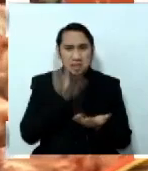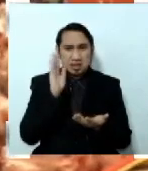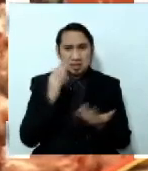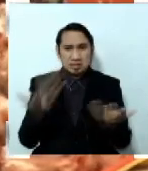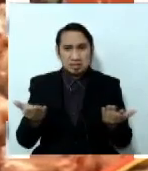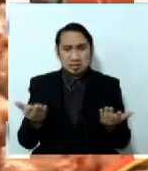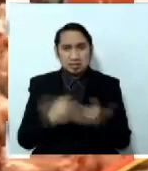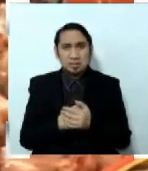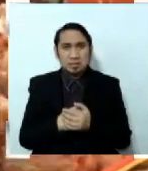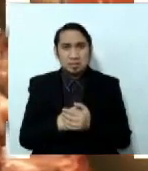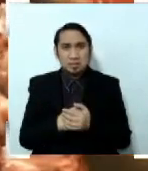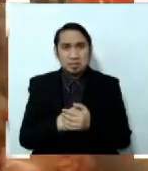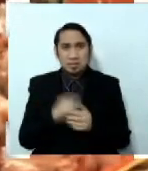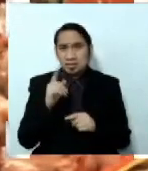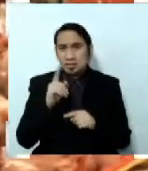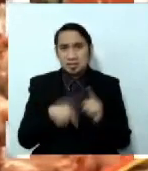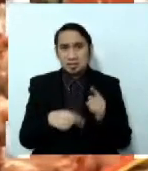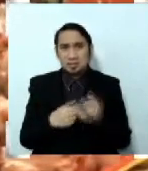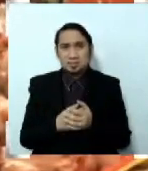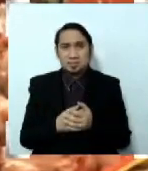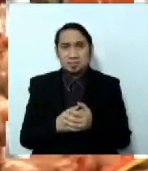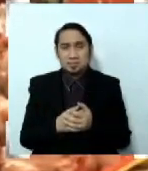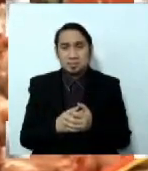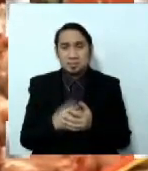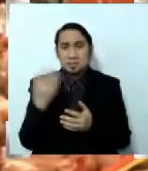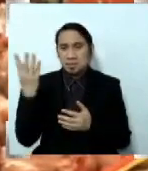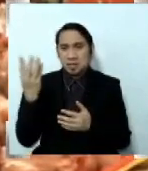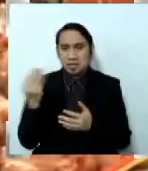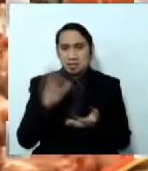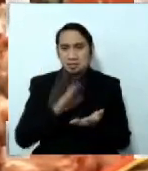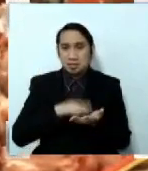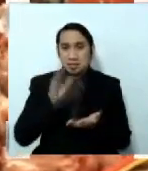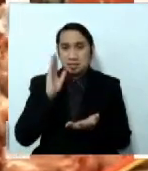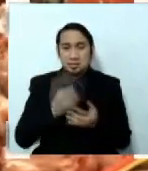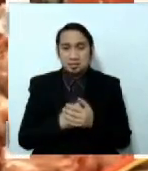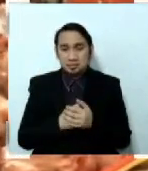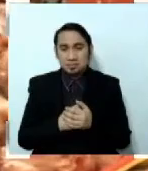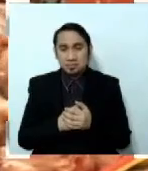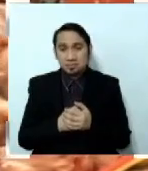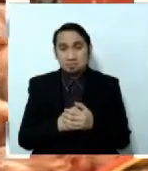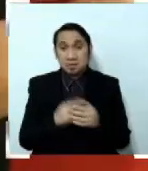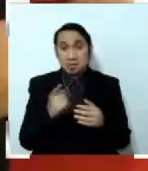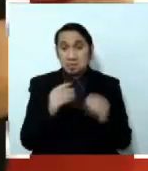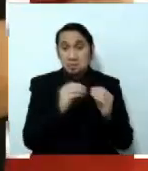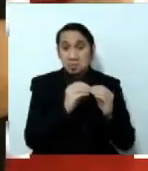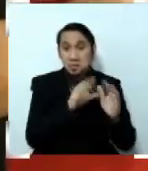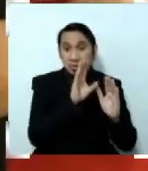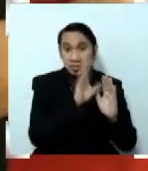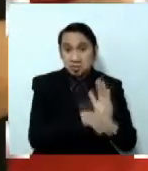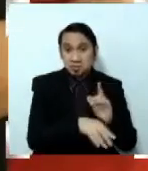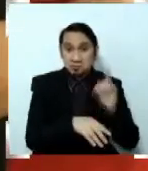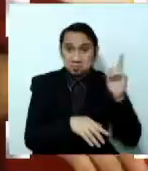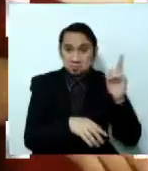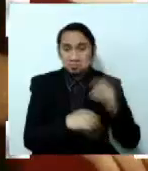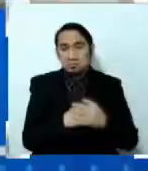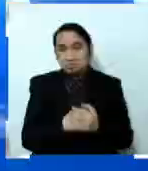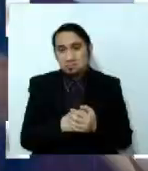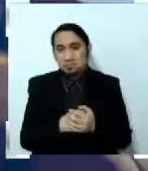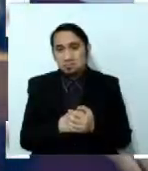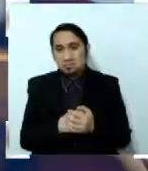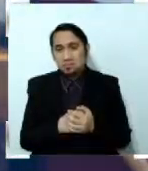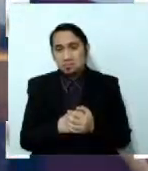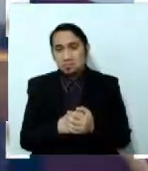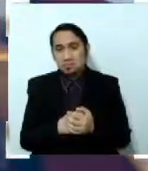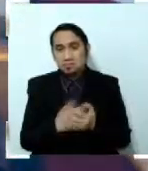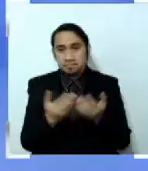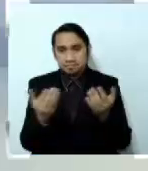Hindi pa kaya presyo nila dito sa Batangas. Eh, mas mababa konti doon. Ako si Bernadette Reyes, ang inyong